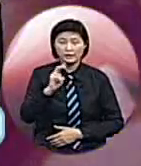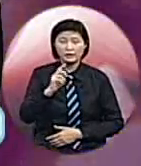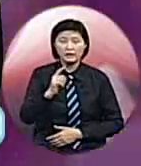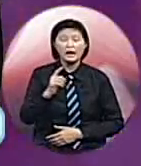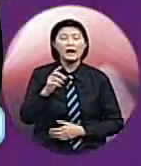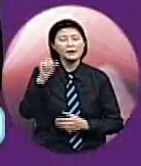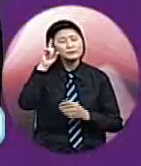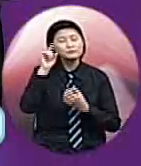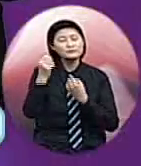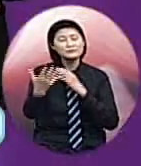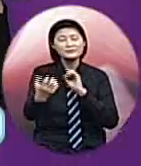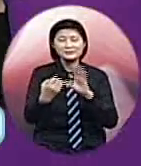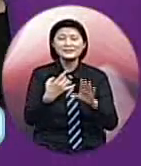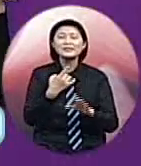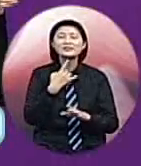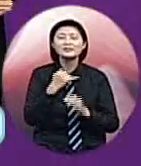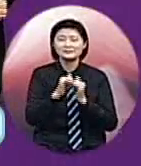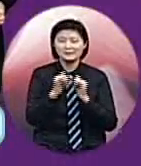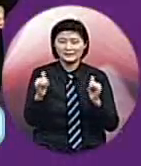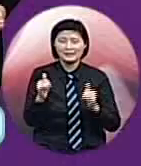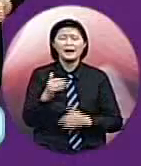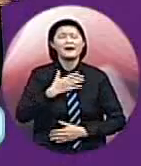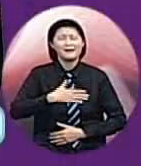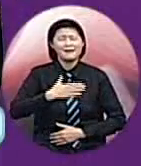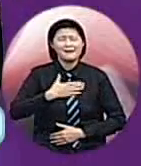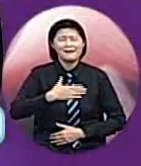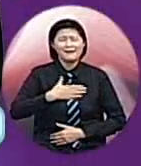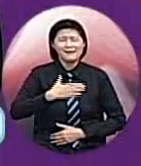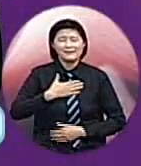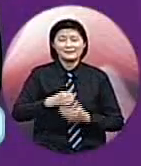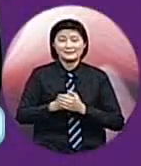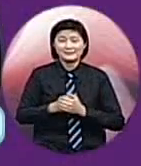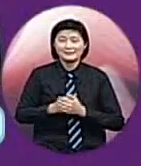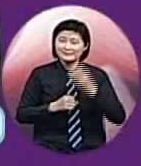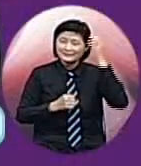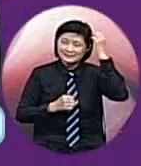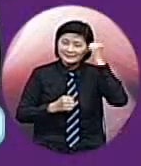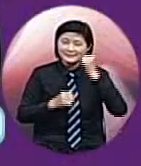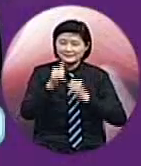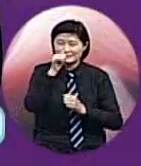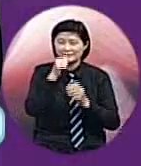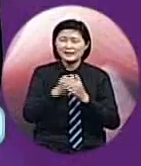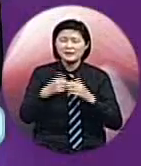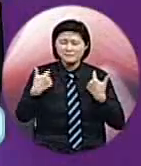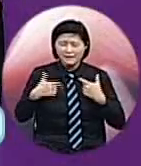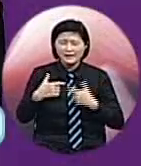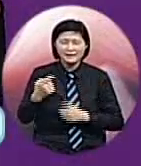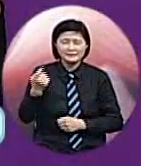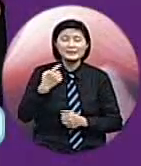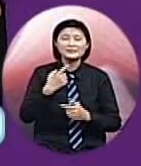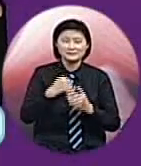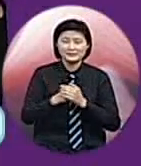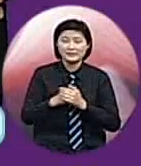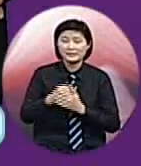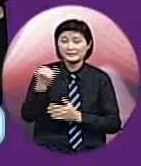예. 퀴즈 분 알죠, 알죠. 예. 아, 알겠죠. 예, 제가 이부영 씨한테 맨날 당하고 있었는데. 근데 길정아 씨, 예. 제 말 한번